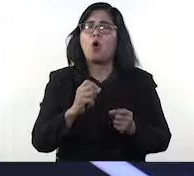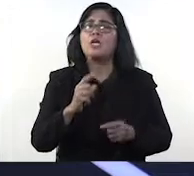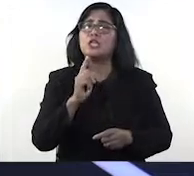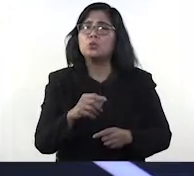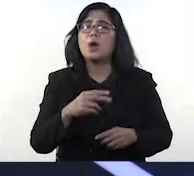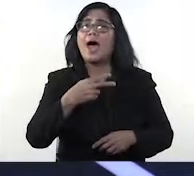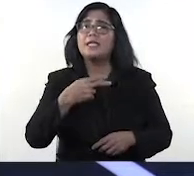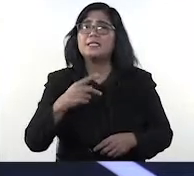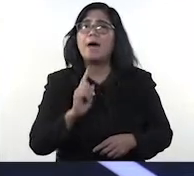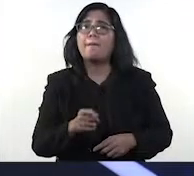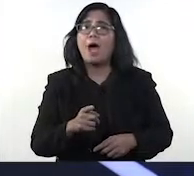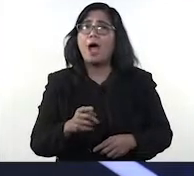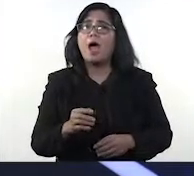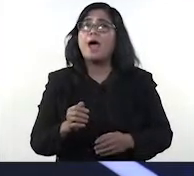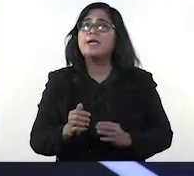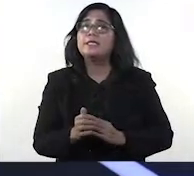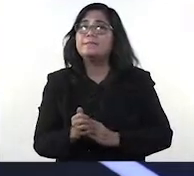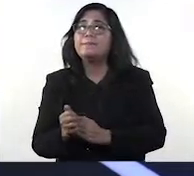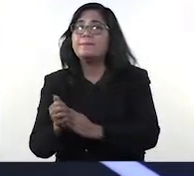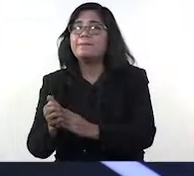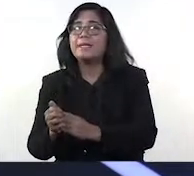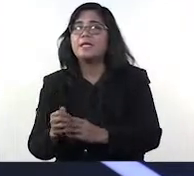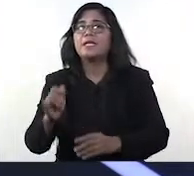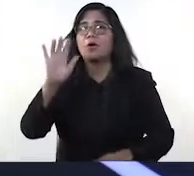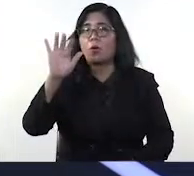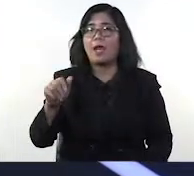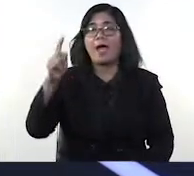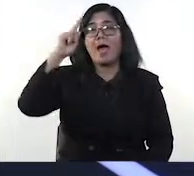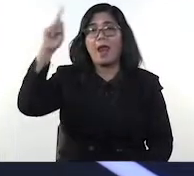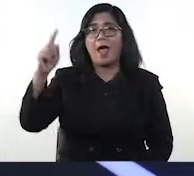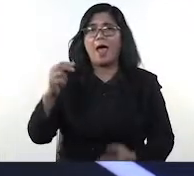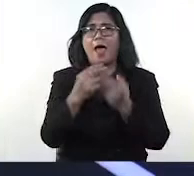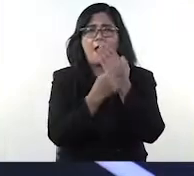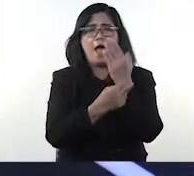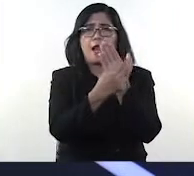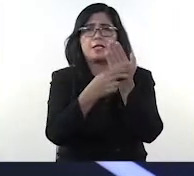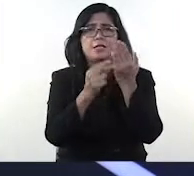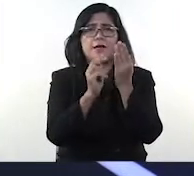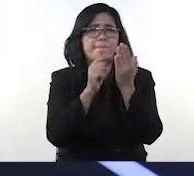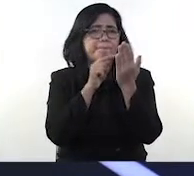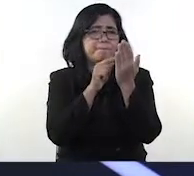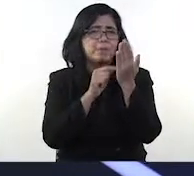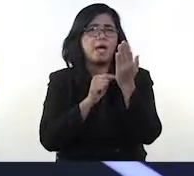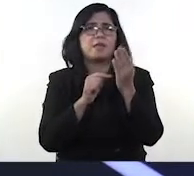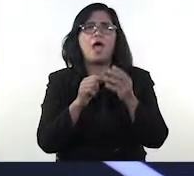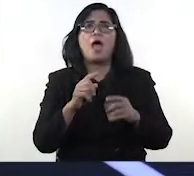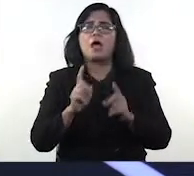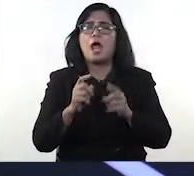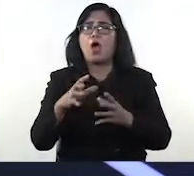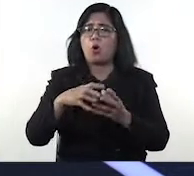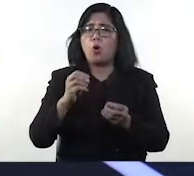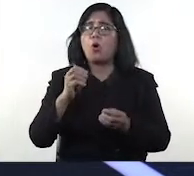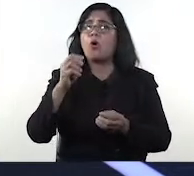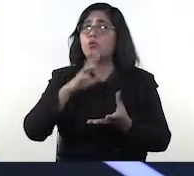berarti dipimpin oleh roh Allah kenal kita berkata kalau Roh Kudus turun ke atas kamu kamu